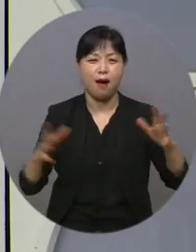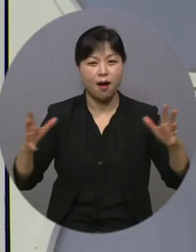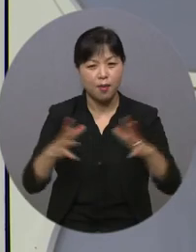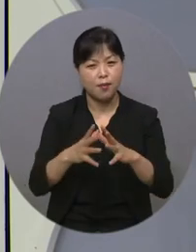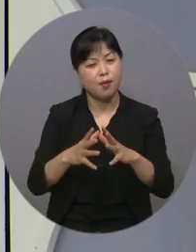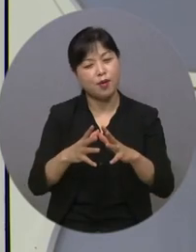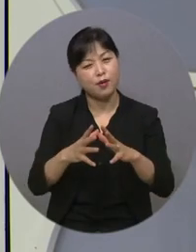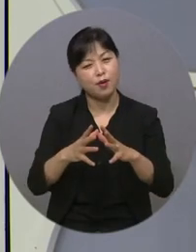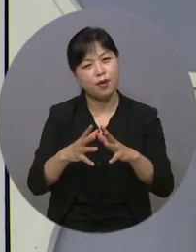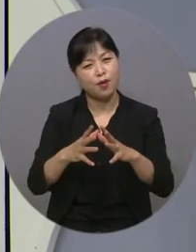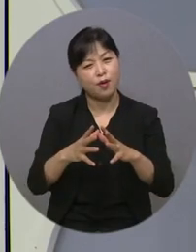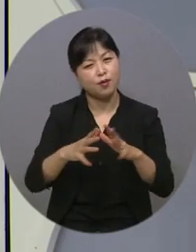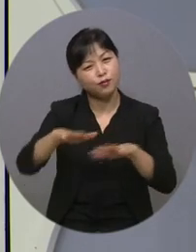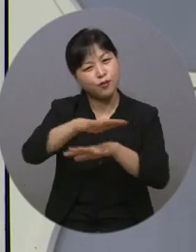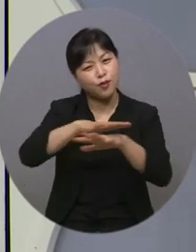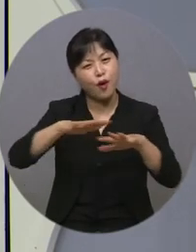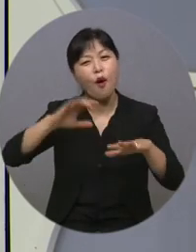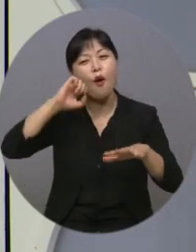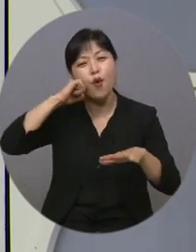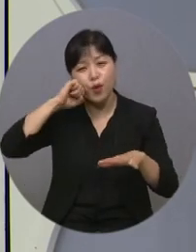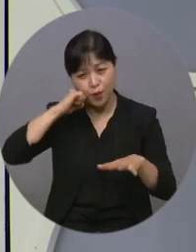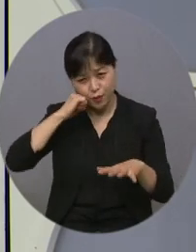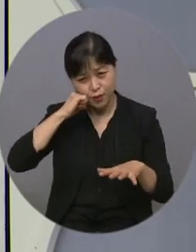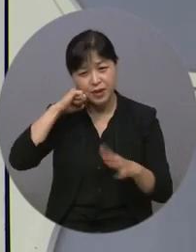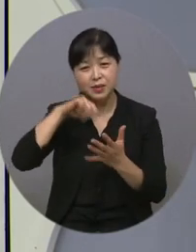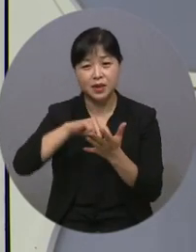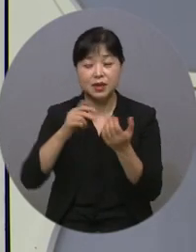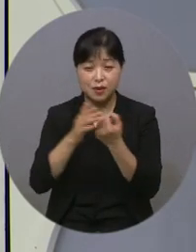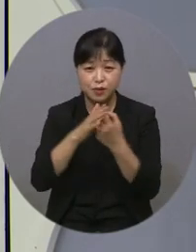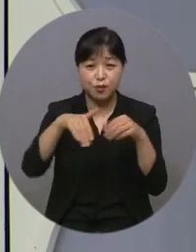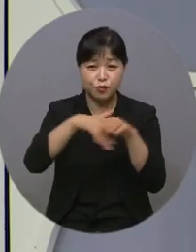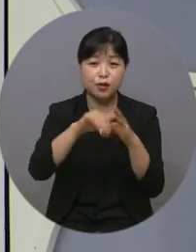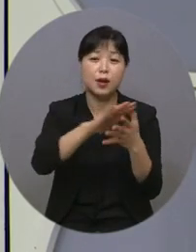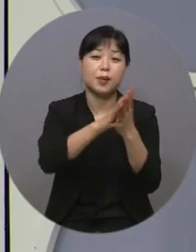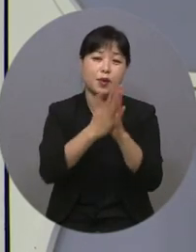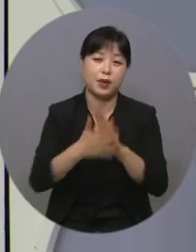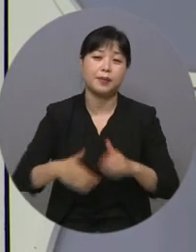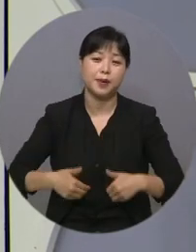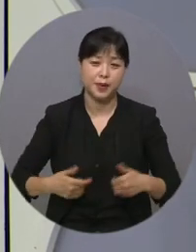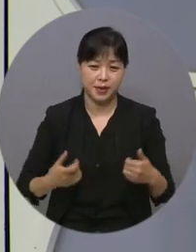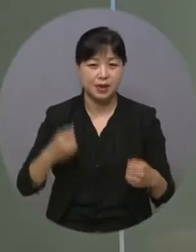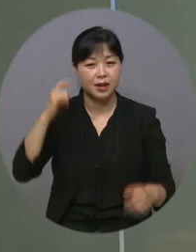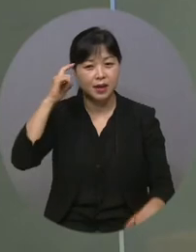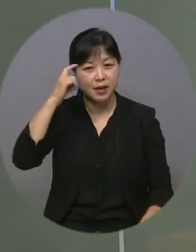없는 거고 문화의 변화가 있어야 된다. 네. 그렇습니다.